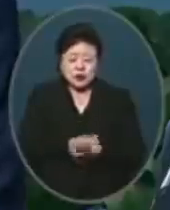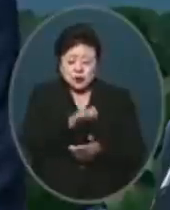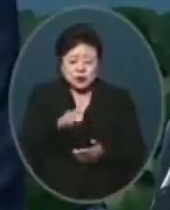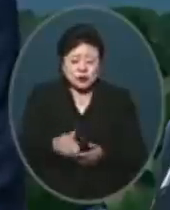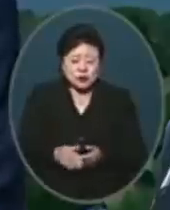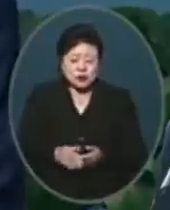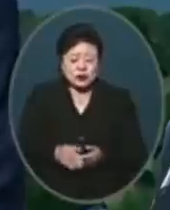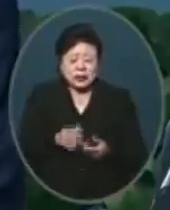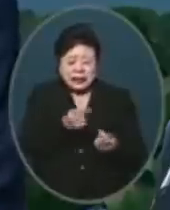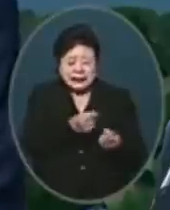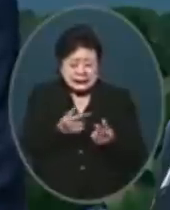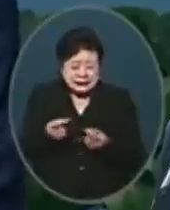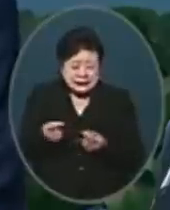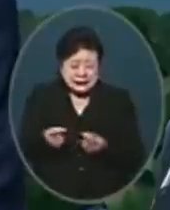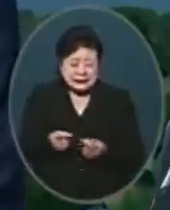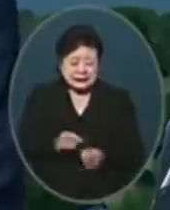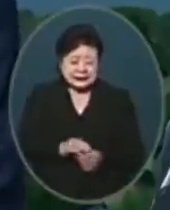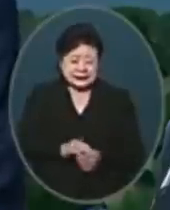우리를 동시에